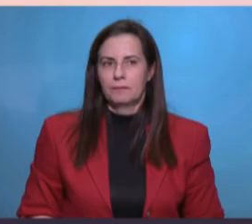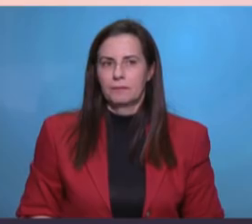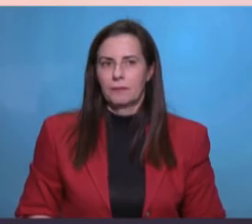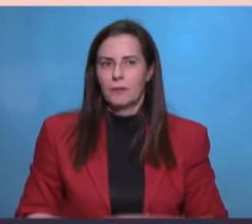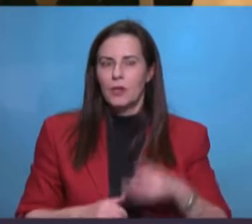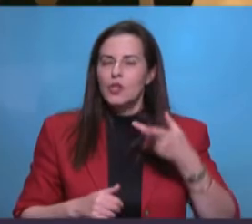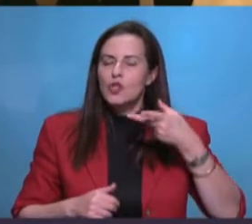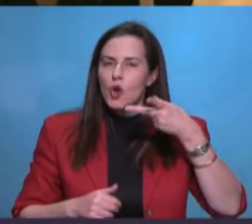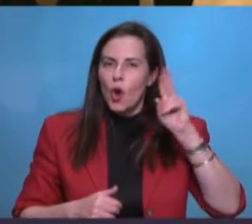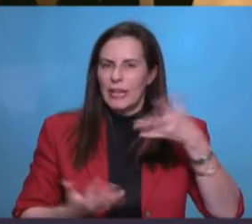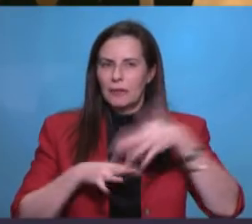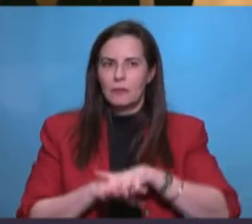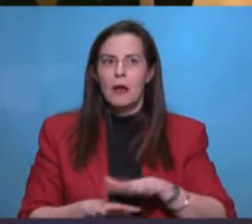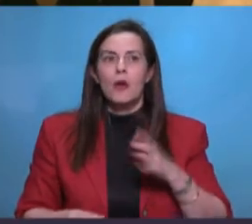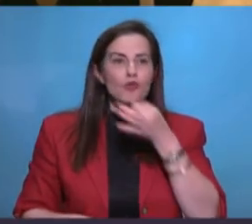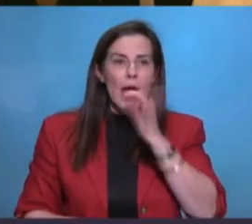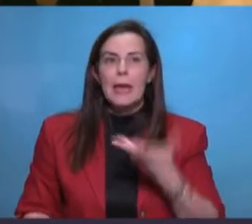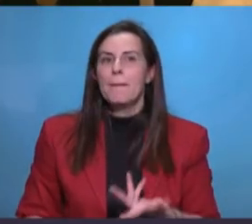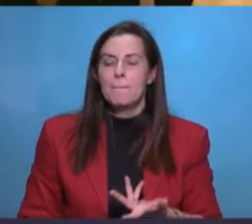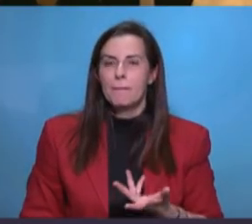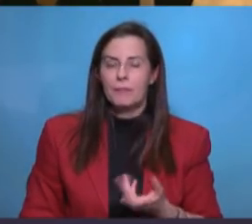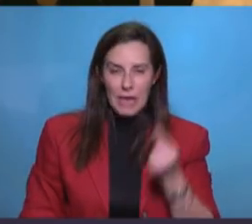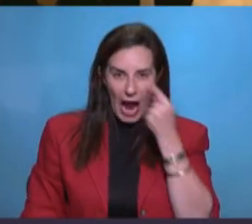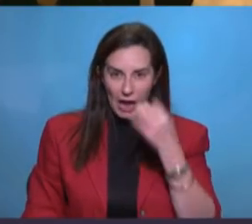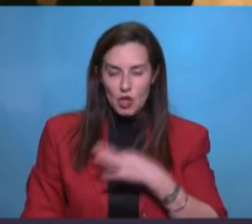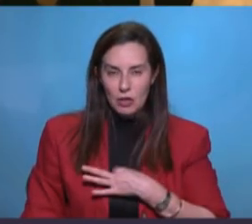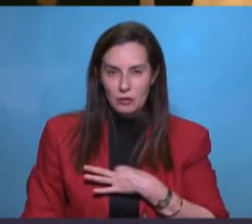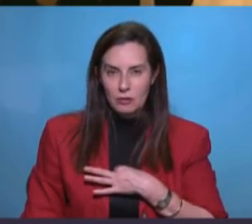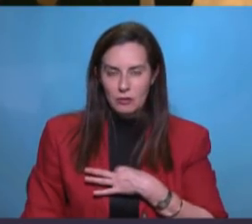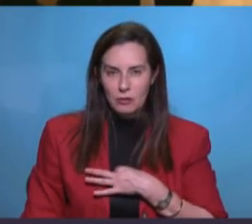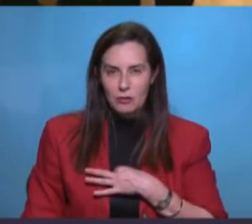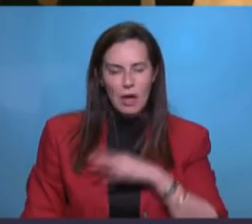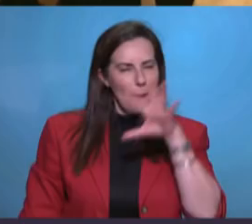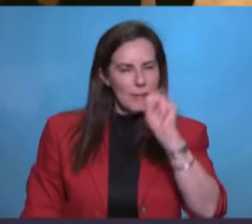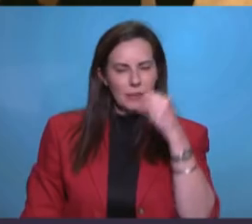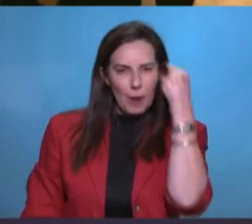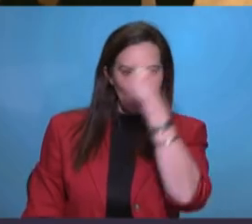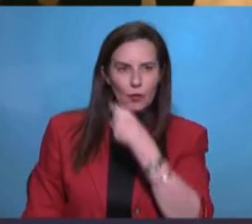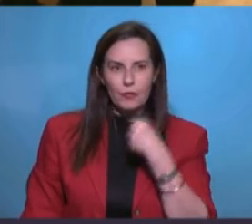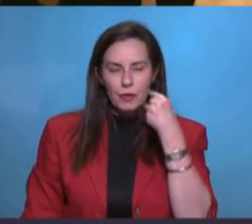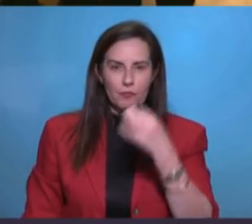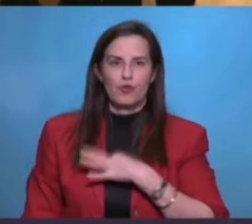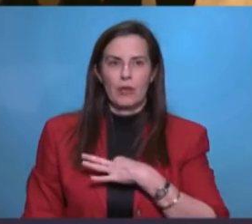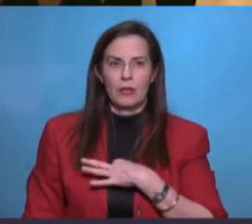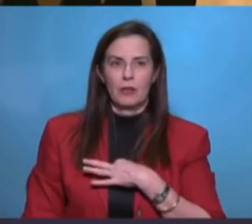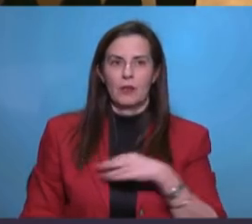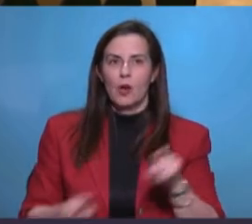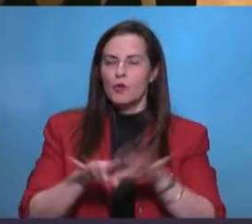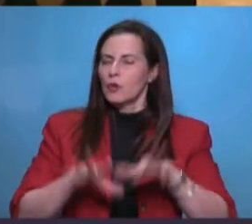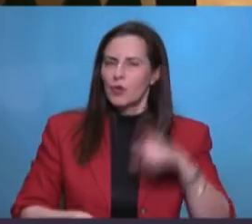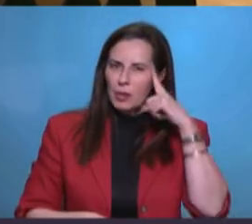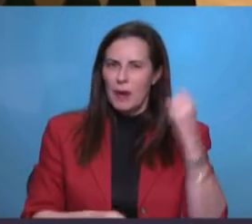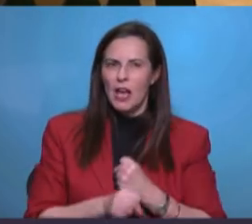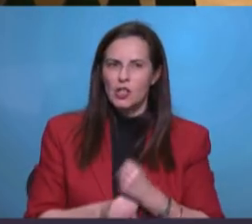שיותר אינטגרציה. מה אם העין שלי הייתה מזהה פרצופים בשבילי, כמו שמחשבים יודעים